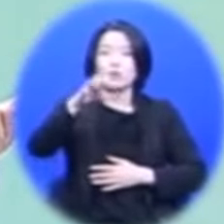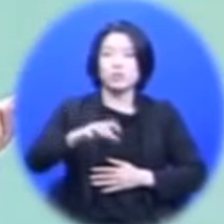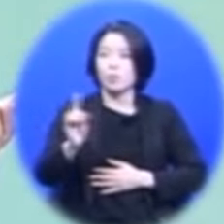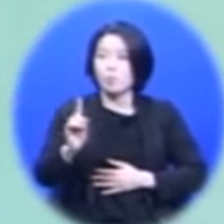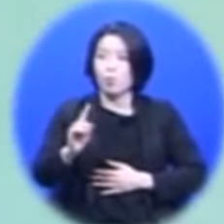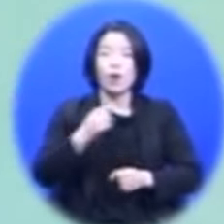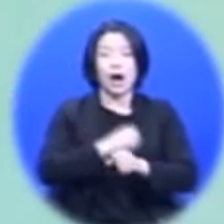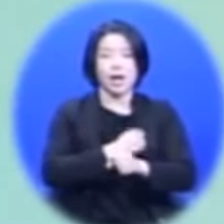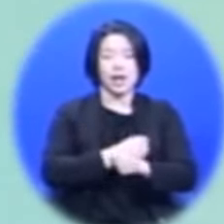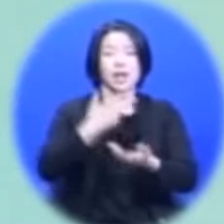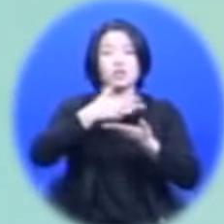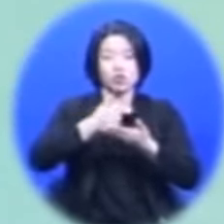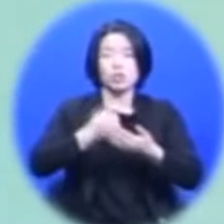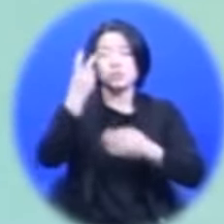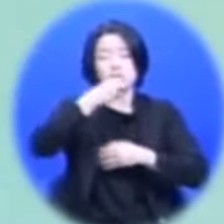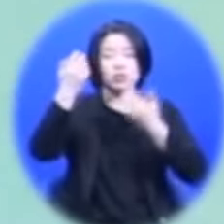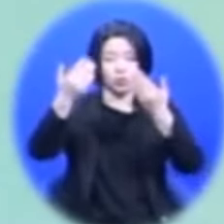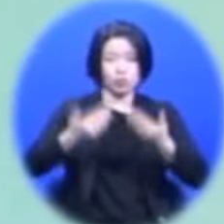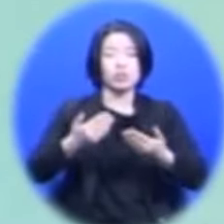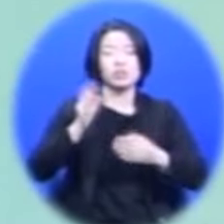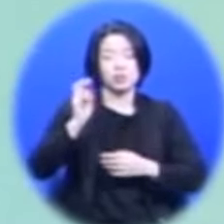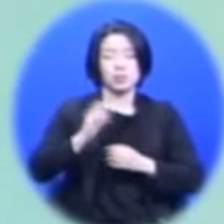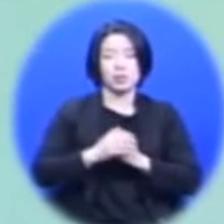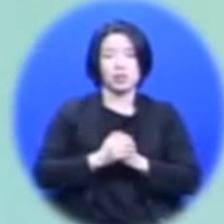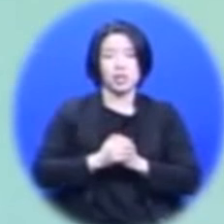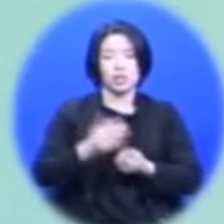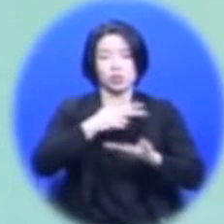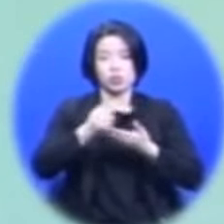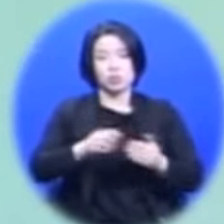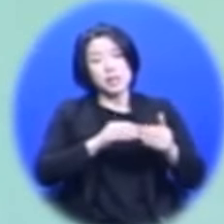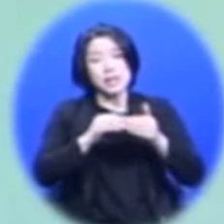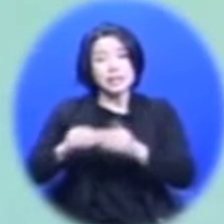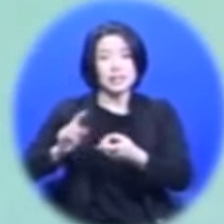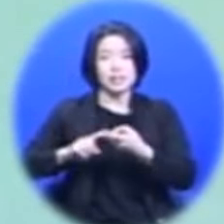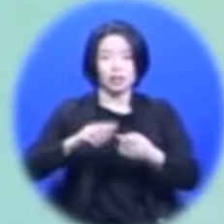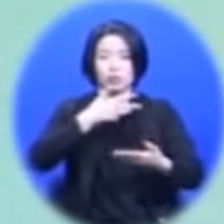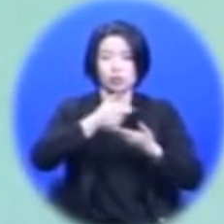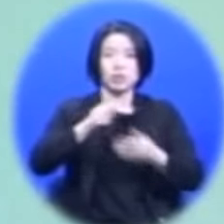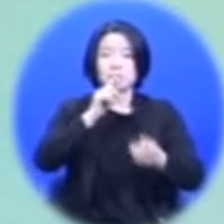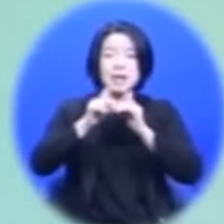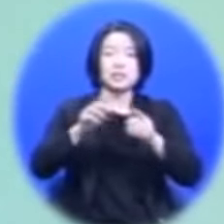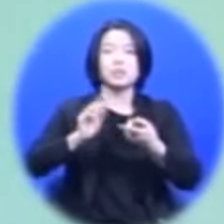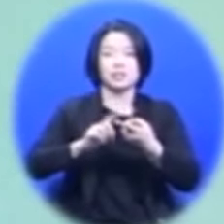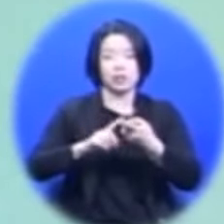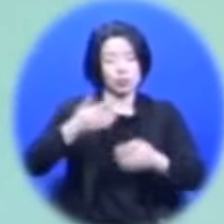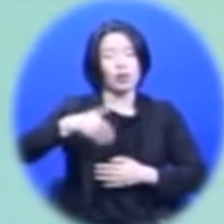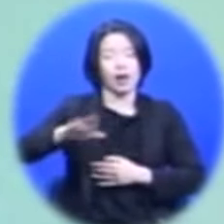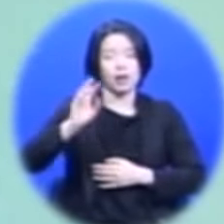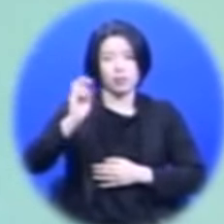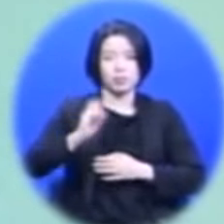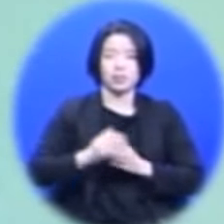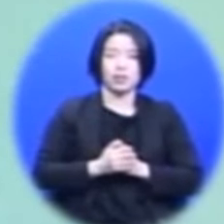하나, 주님이 지켜주신다고 하셨으니 주님이 이끄시는 대로, 주님이 말씀하신 대로 갈 것입니다.